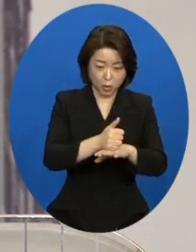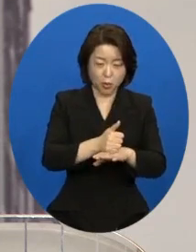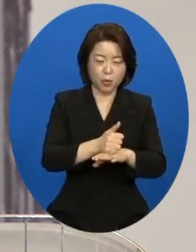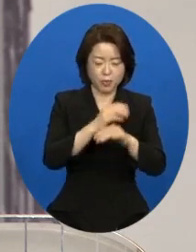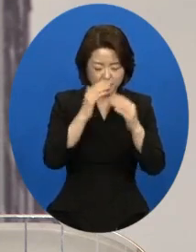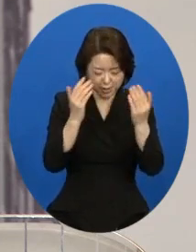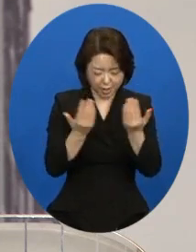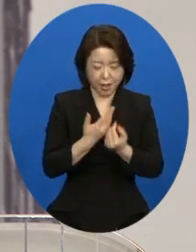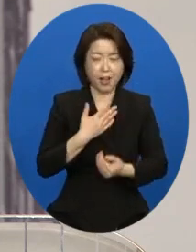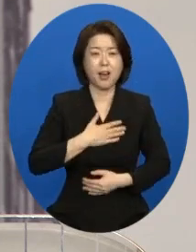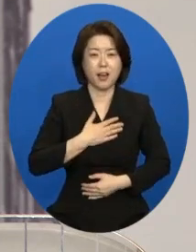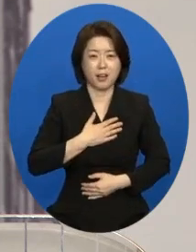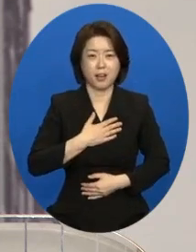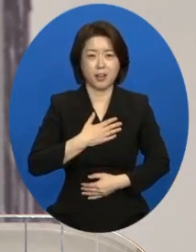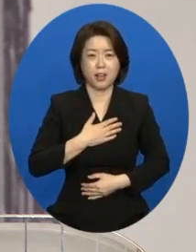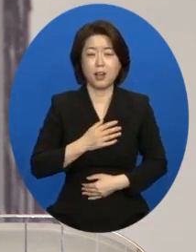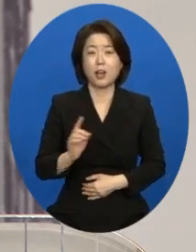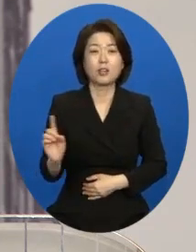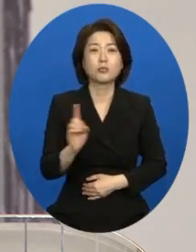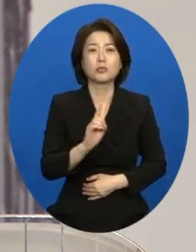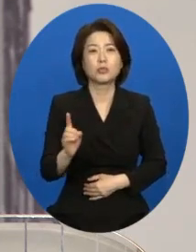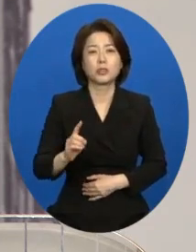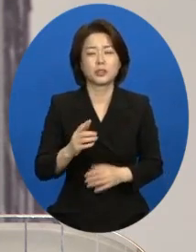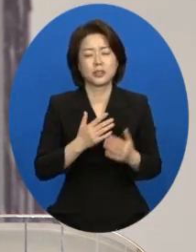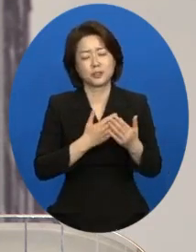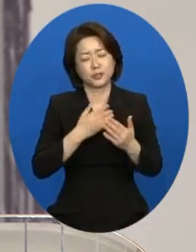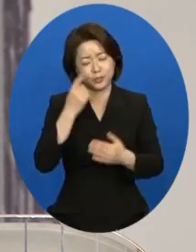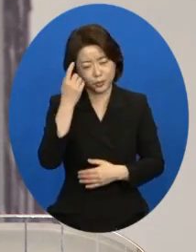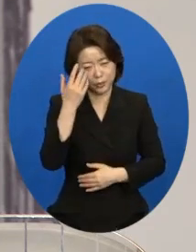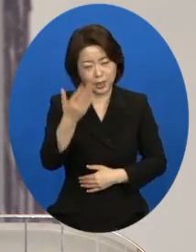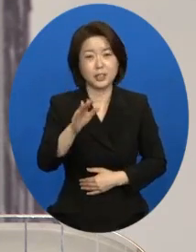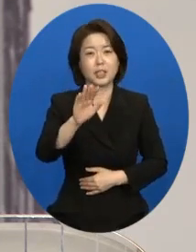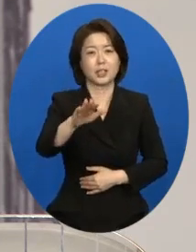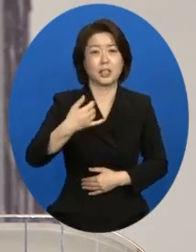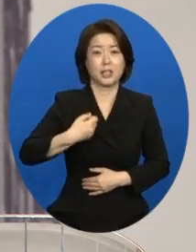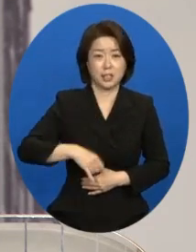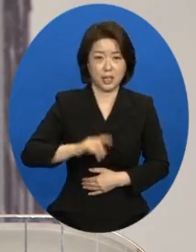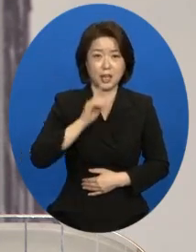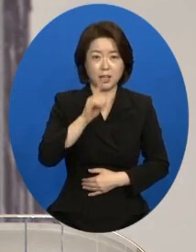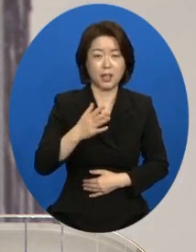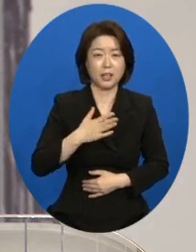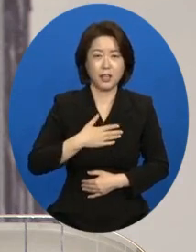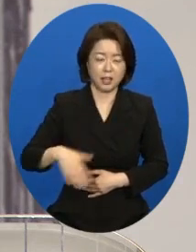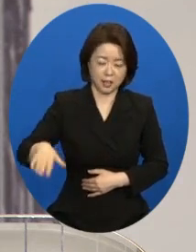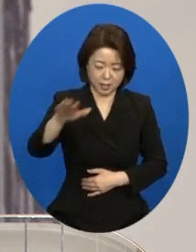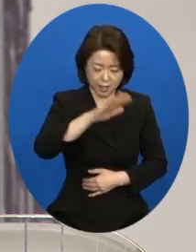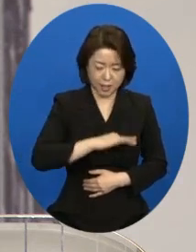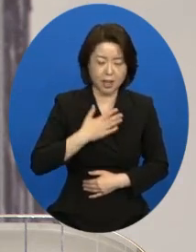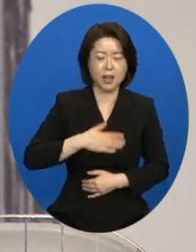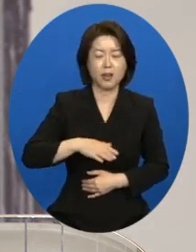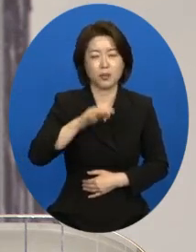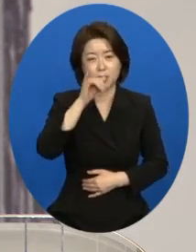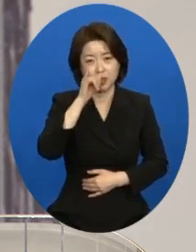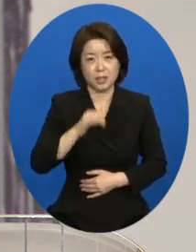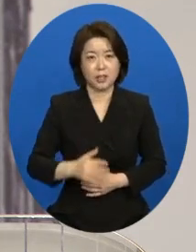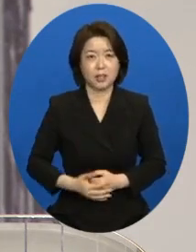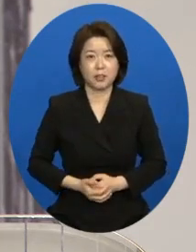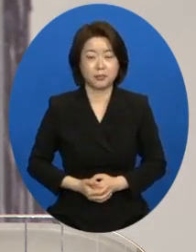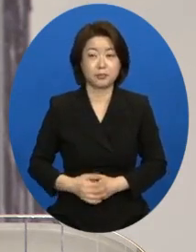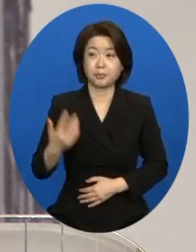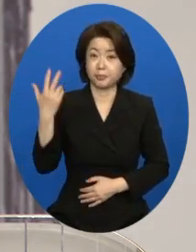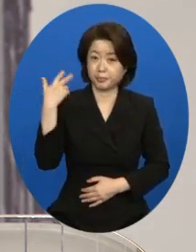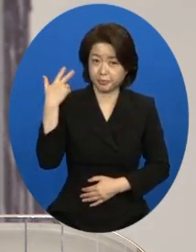있는데 무엇을 두려워하느냐, 내 딸아 내가 다 알고 있다.